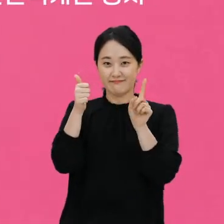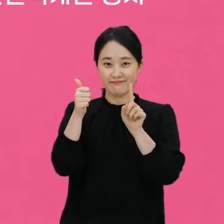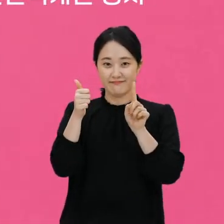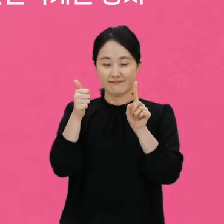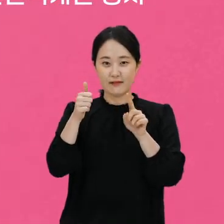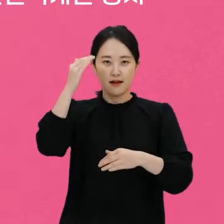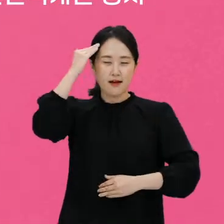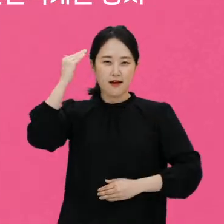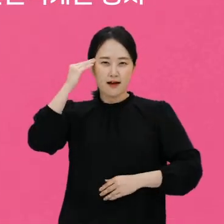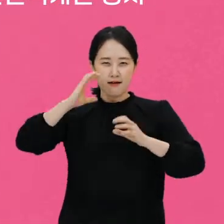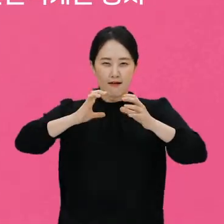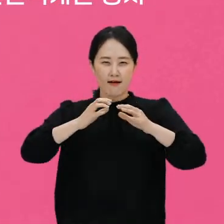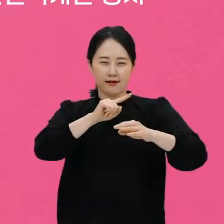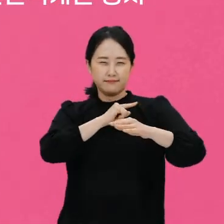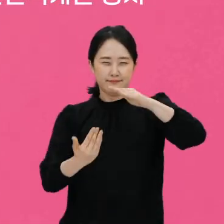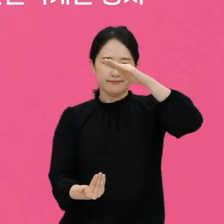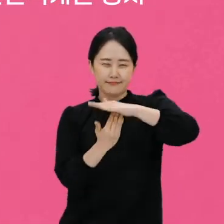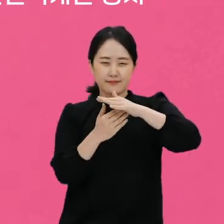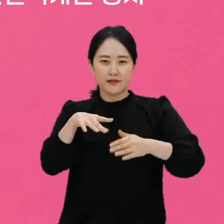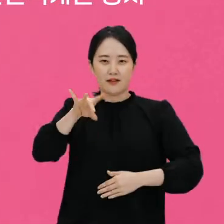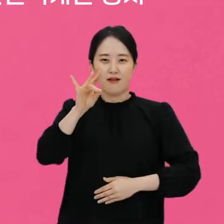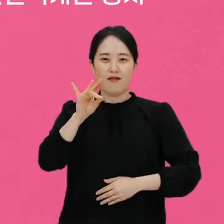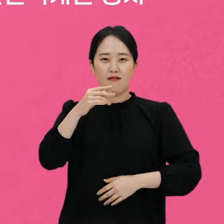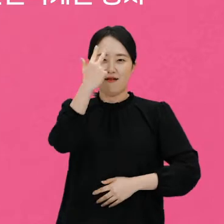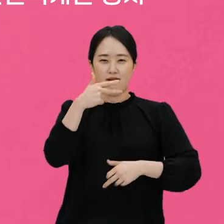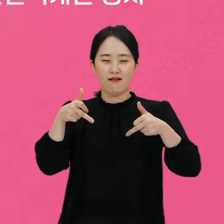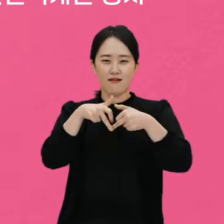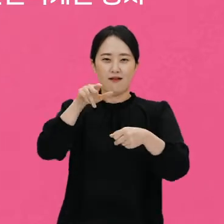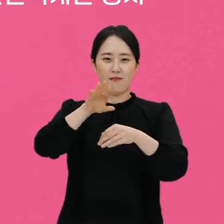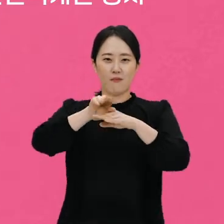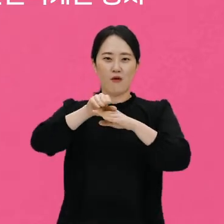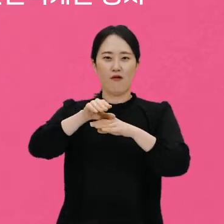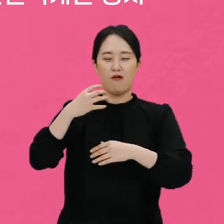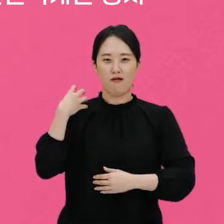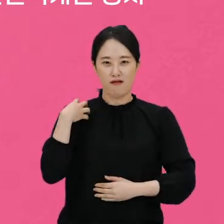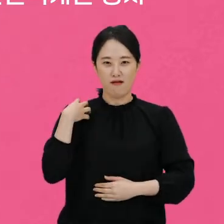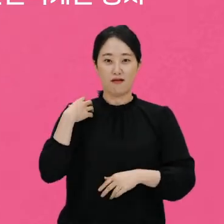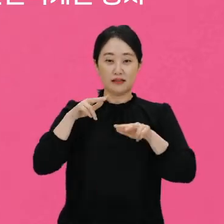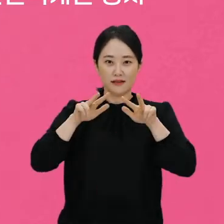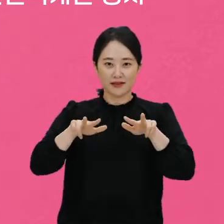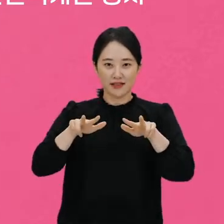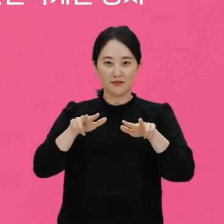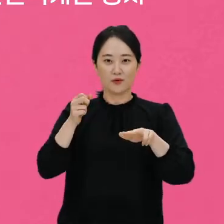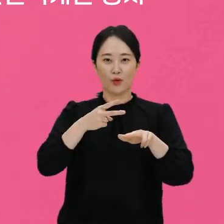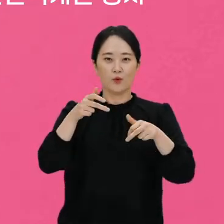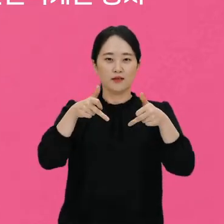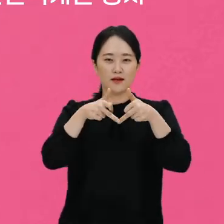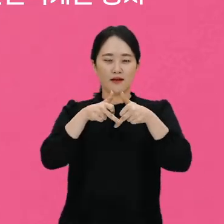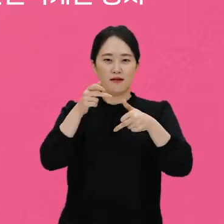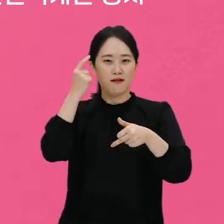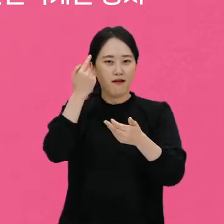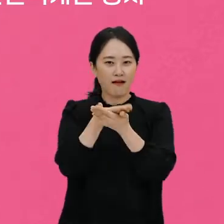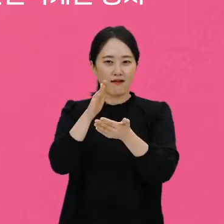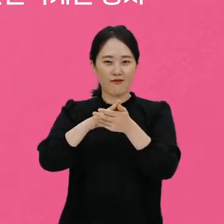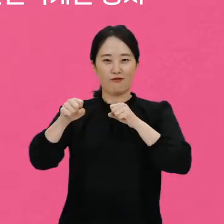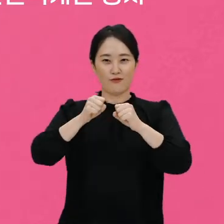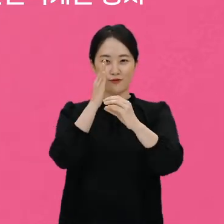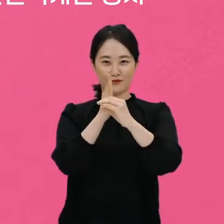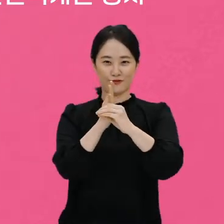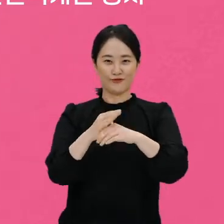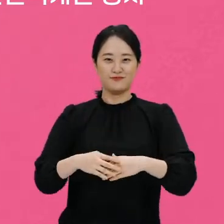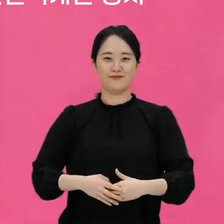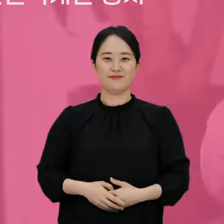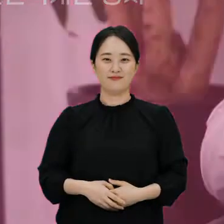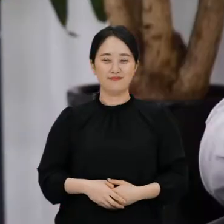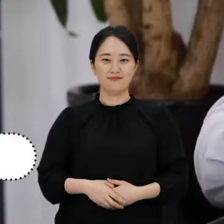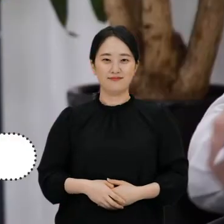이창훈님은 대한민국 최초의 시각장애인 아나운서이며 현재 방송인, 장애 인식 개선 강사로 활동하고